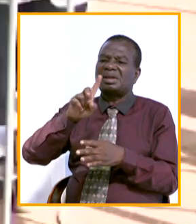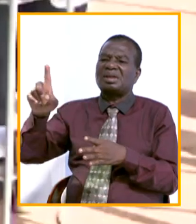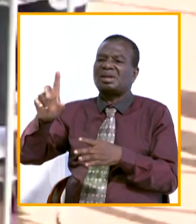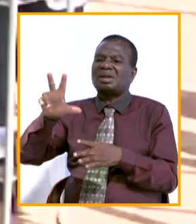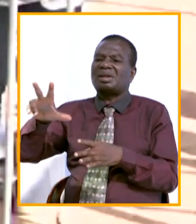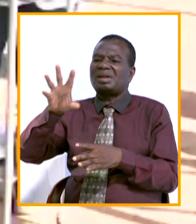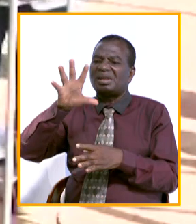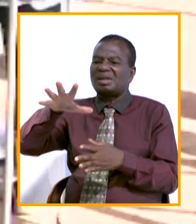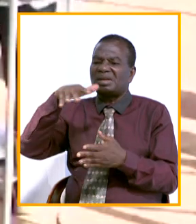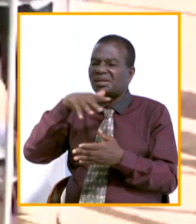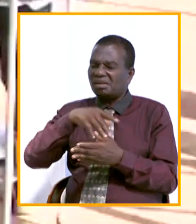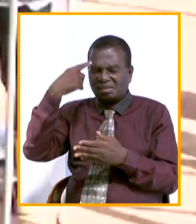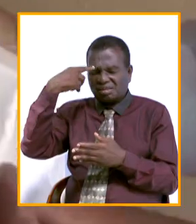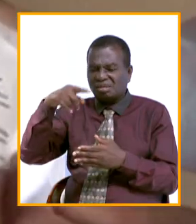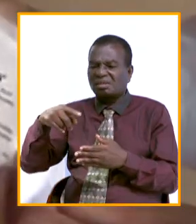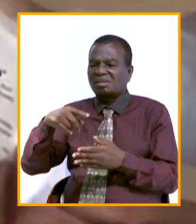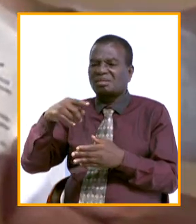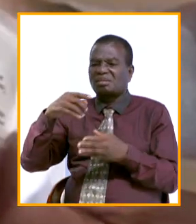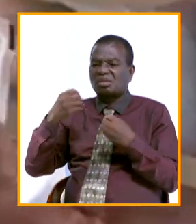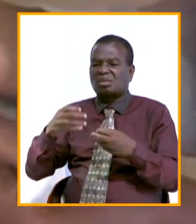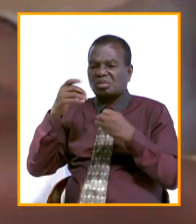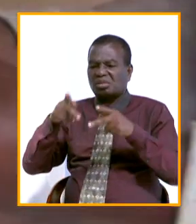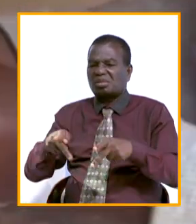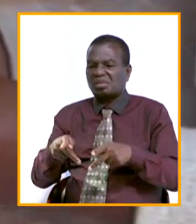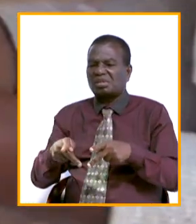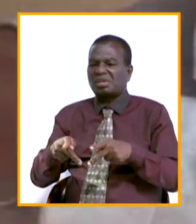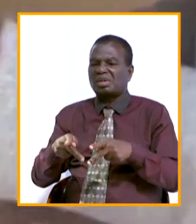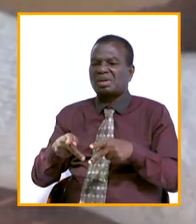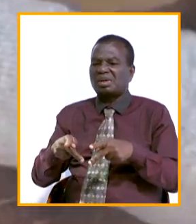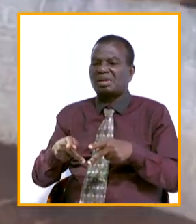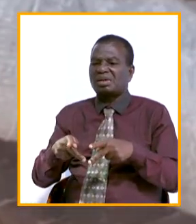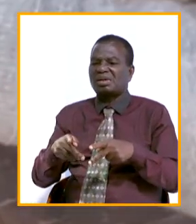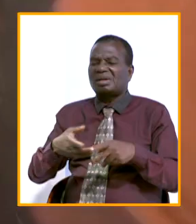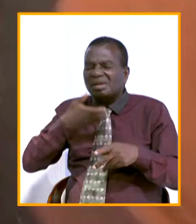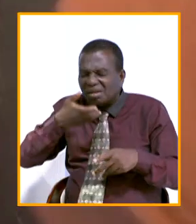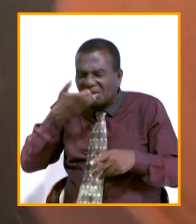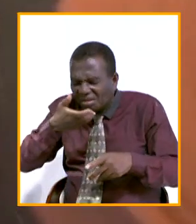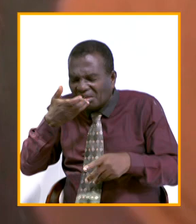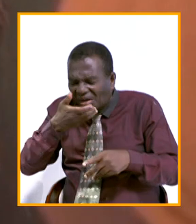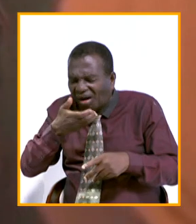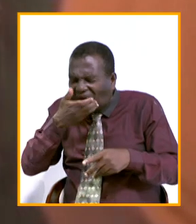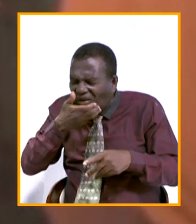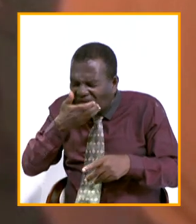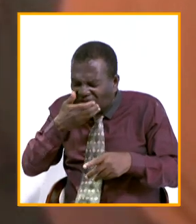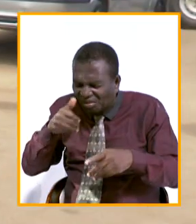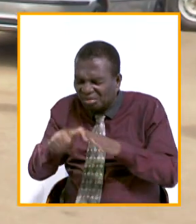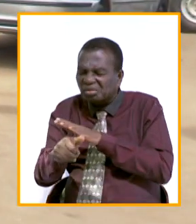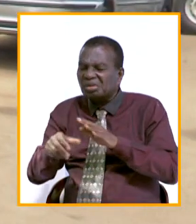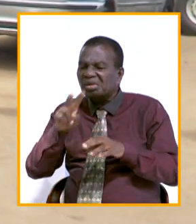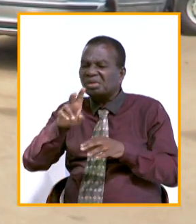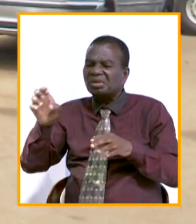Deuxième maladie infectieuse la plus meurtrière dans le monde, la tuberculose tue 200 000 patients chaque année et 1 500 en Côte